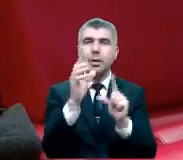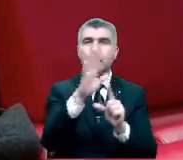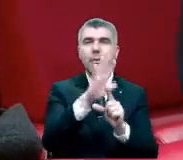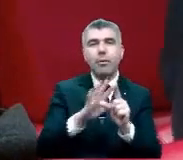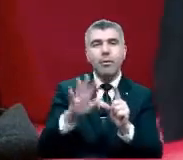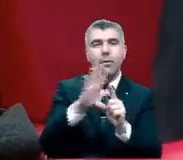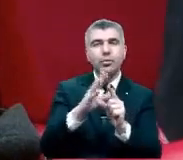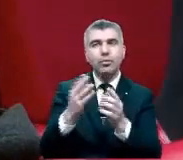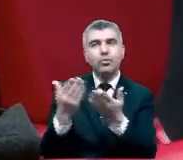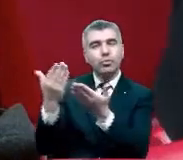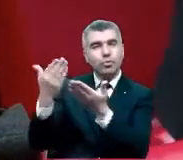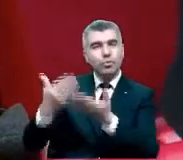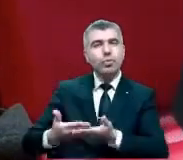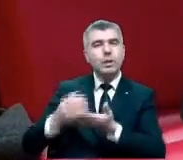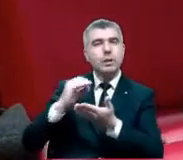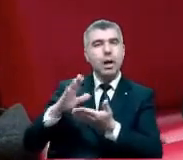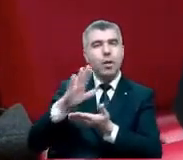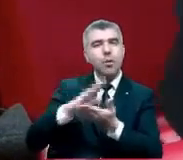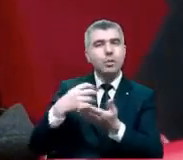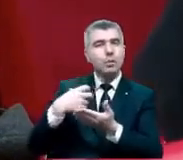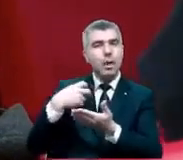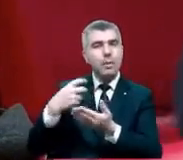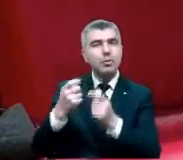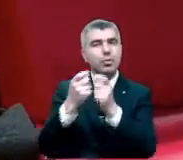لبلادنا وعاملا لجذب السياح والمستثمرين على حد سواء. وشكرا.